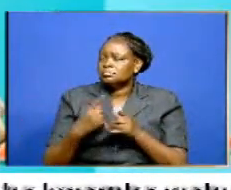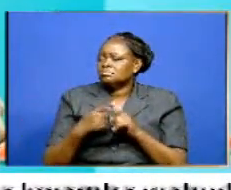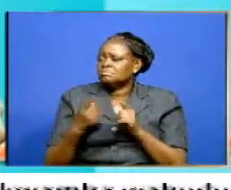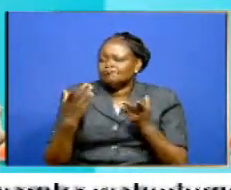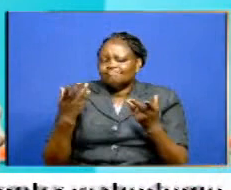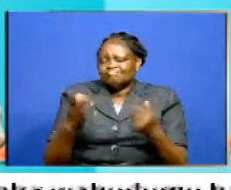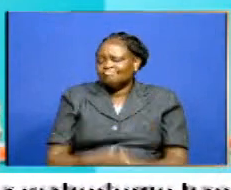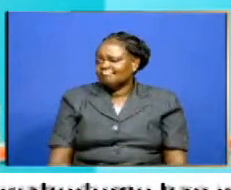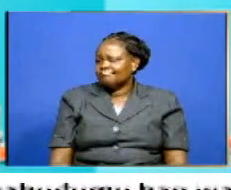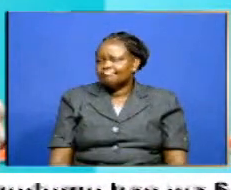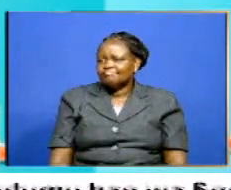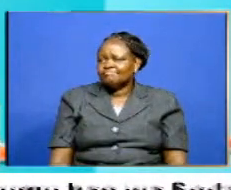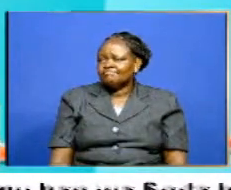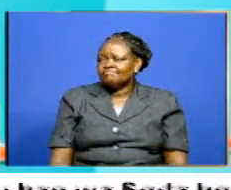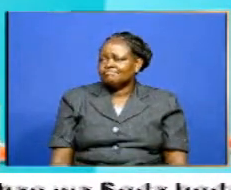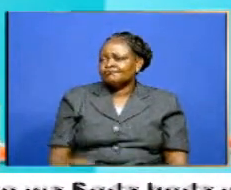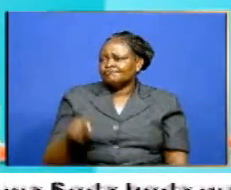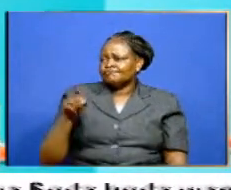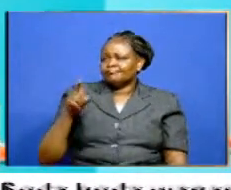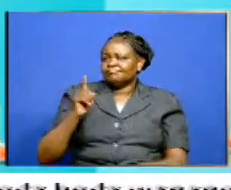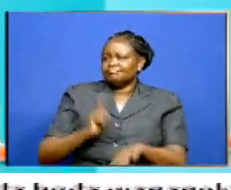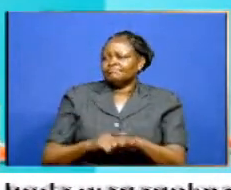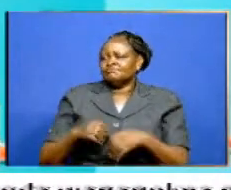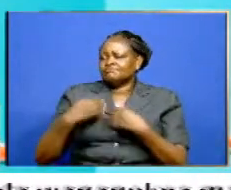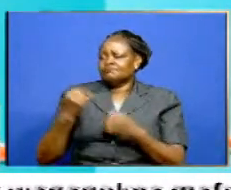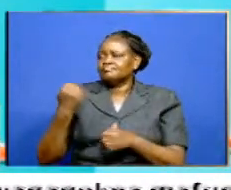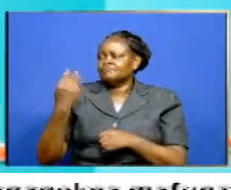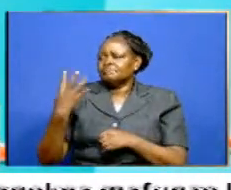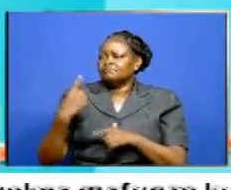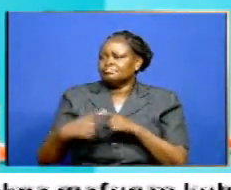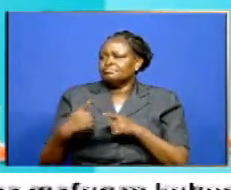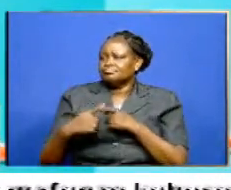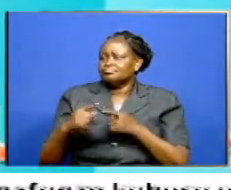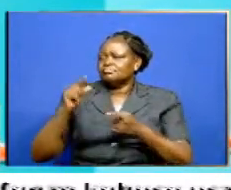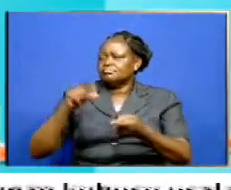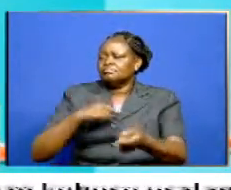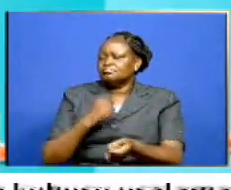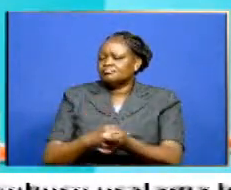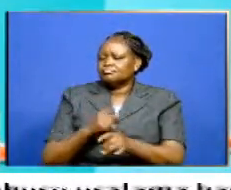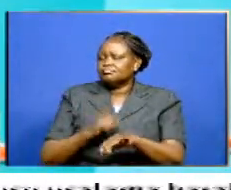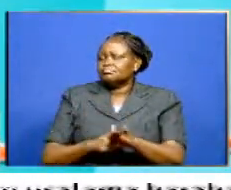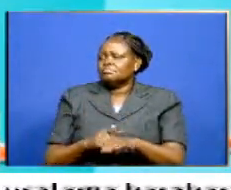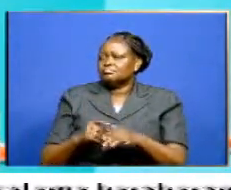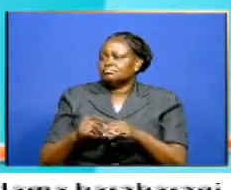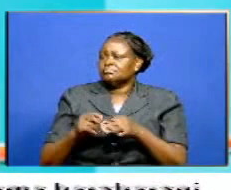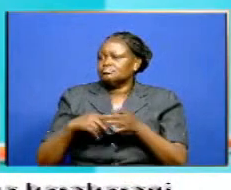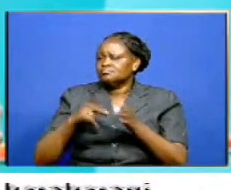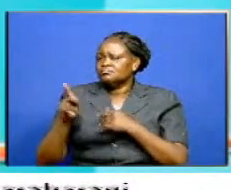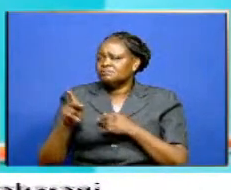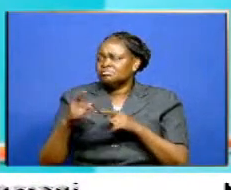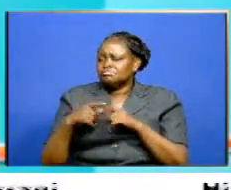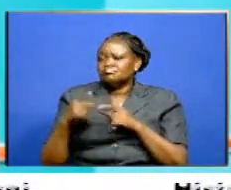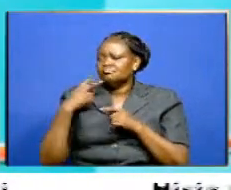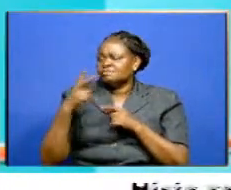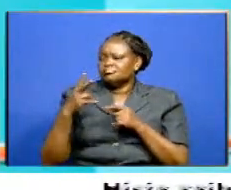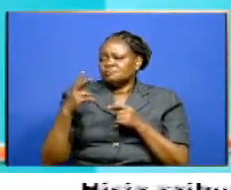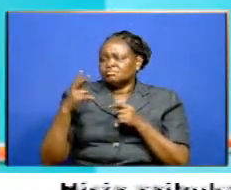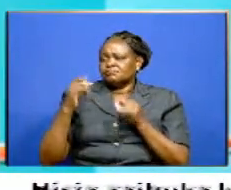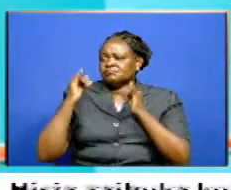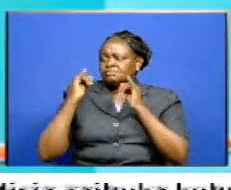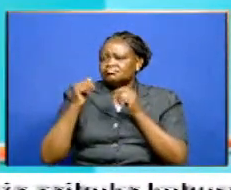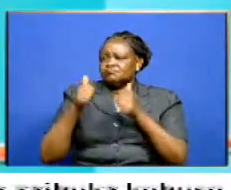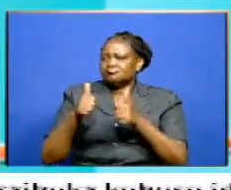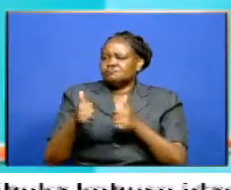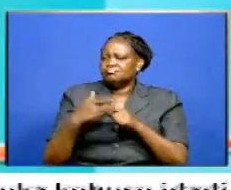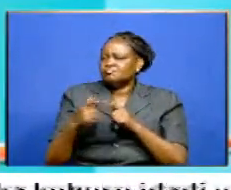pia na wakiwa wanapewa 4-year grace period ya kurepay hiyo HELB loan. Hiyo ni mimi naona ni wazo mzuri, kwa sababu